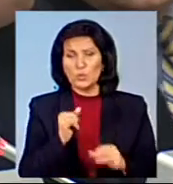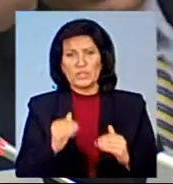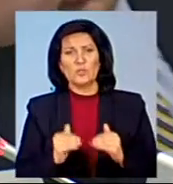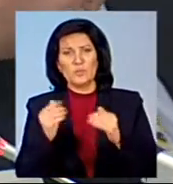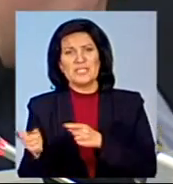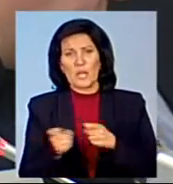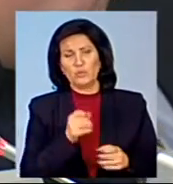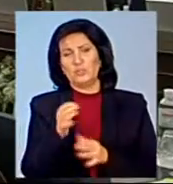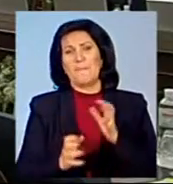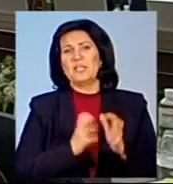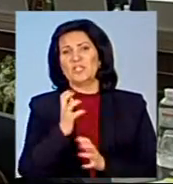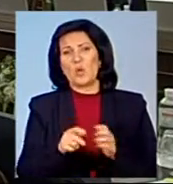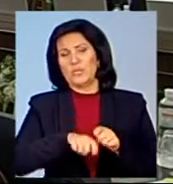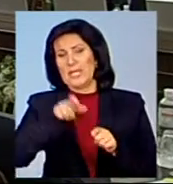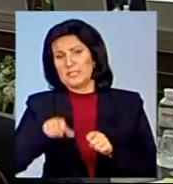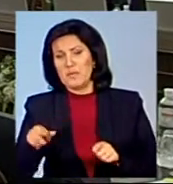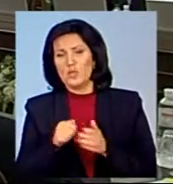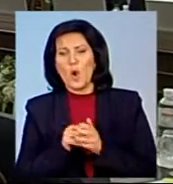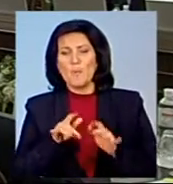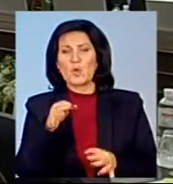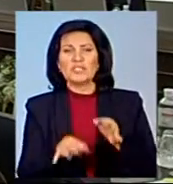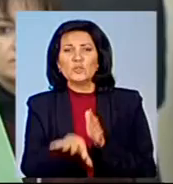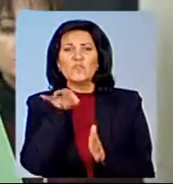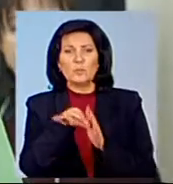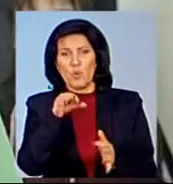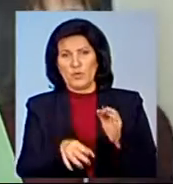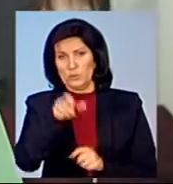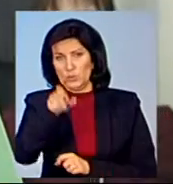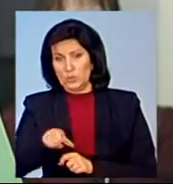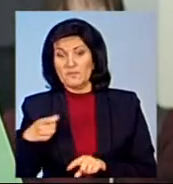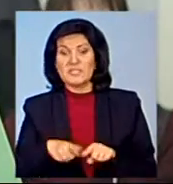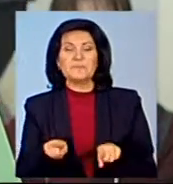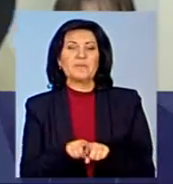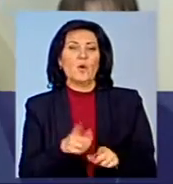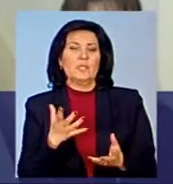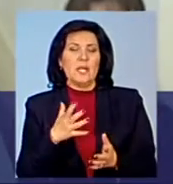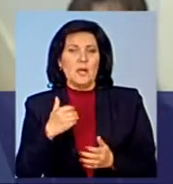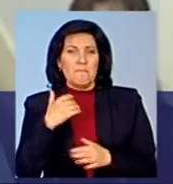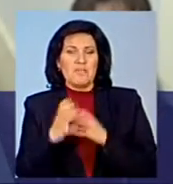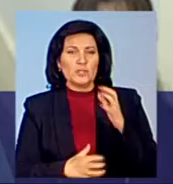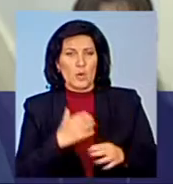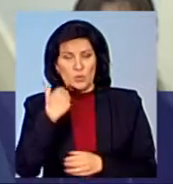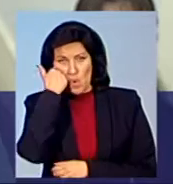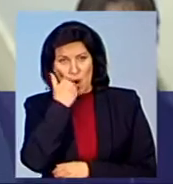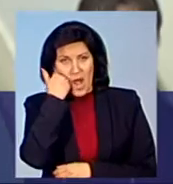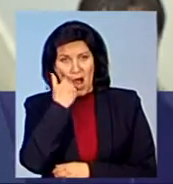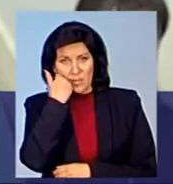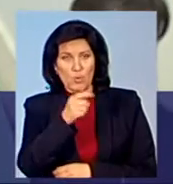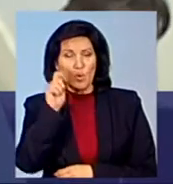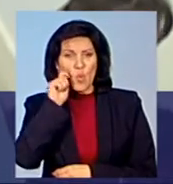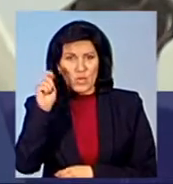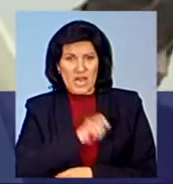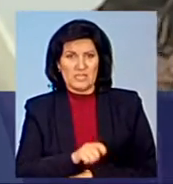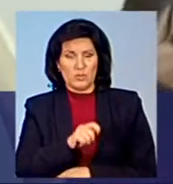ступеня залучення міжнародних експертів до процесу відбору суддів. Це стало такою міжнародною ганьбою української